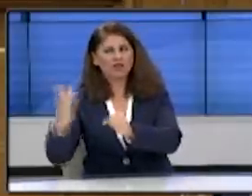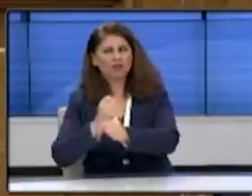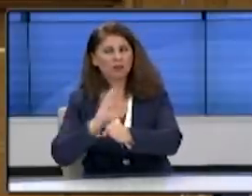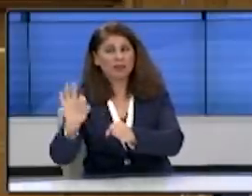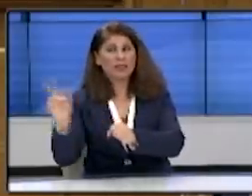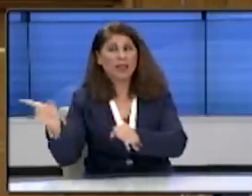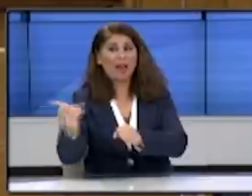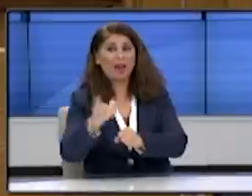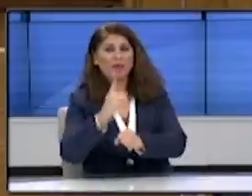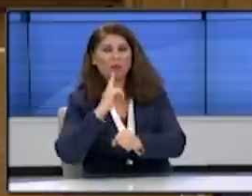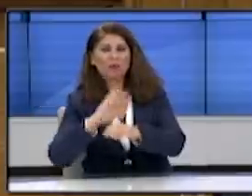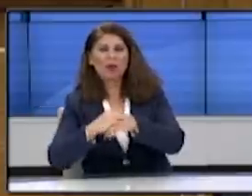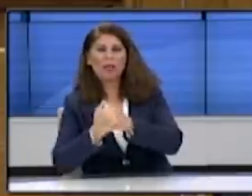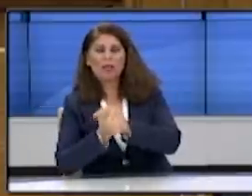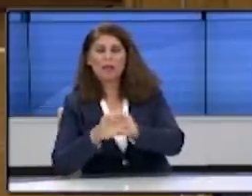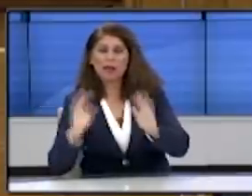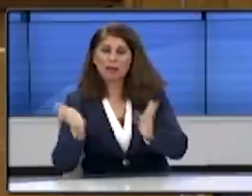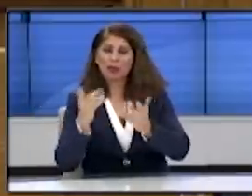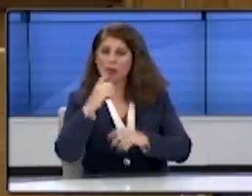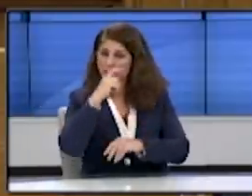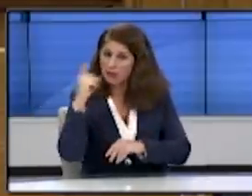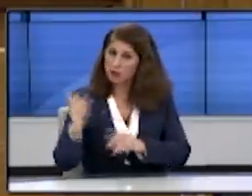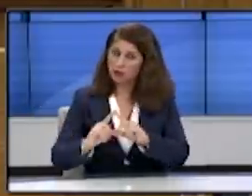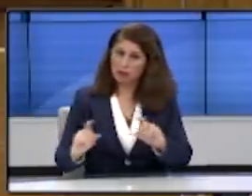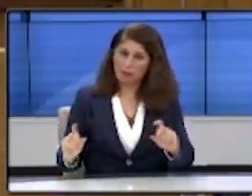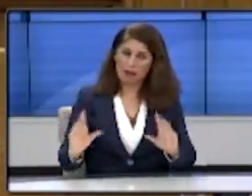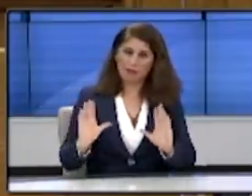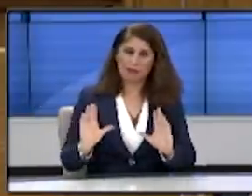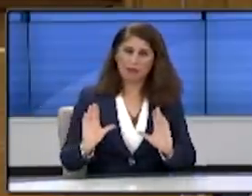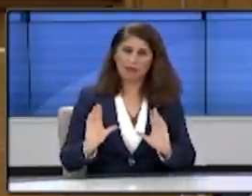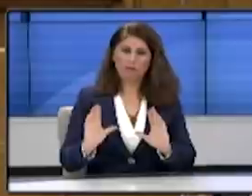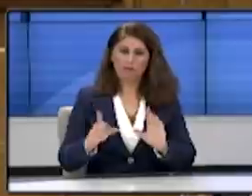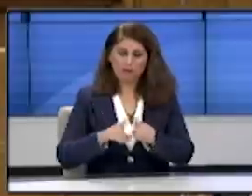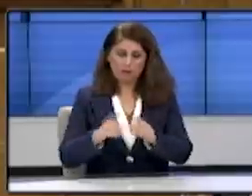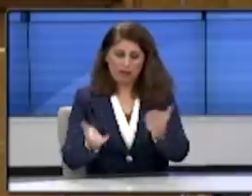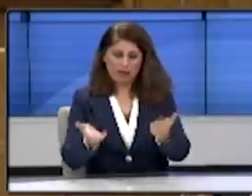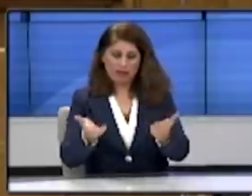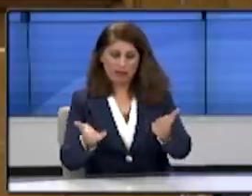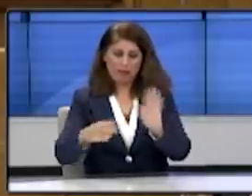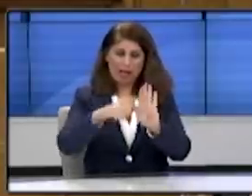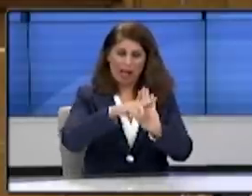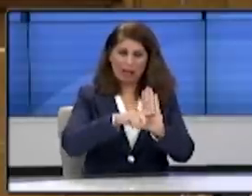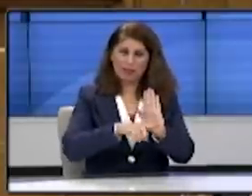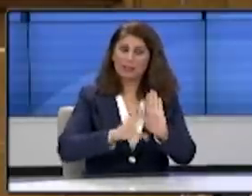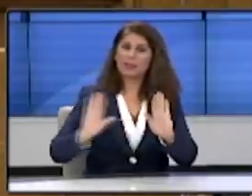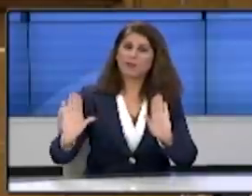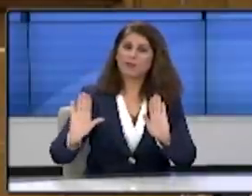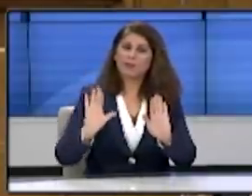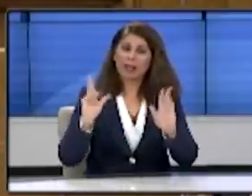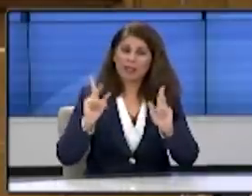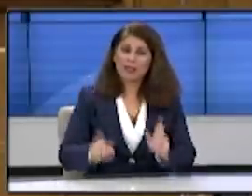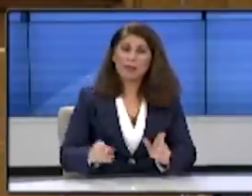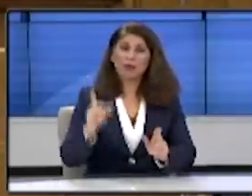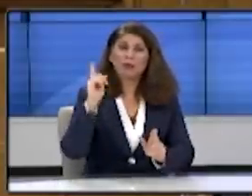αυτούς νοιάζεται. Γιατί όσο κι αν είναι δύσκολα τα πράγματα και οι συσχετισμοί αρνητικοί, δεν πάψατε